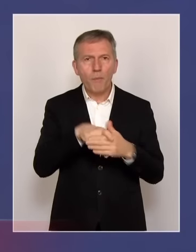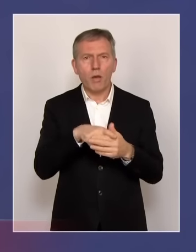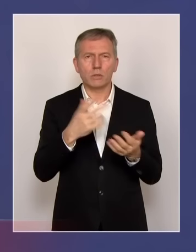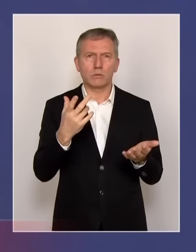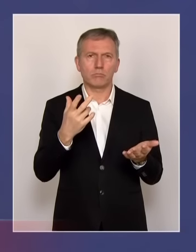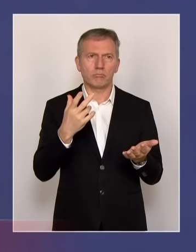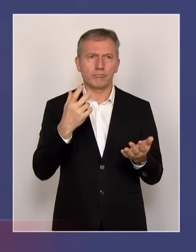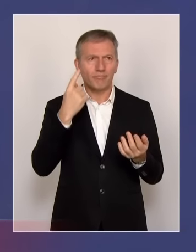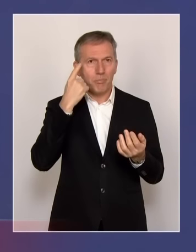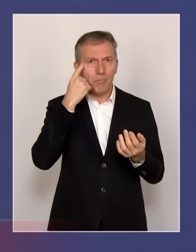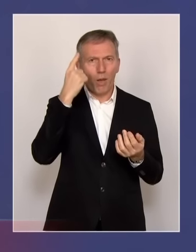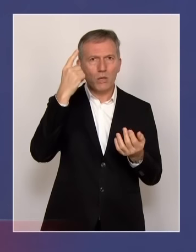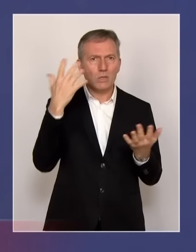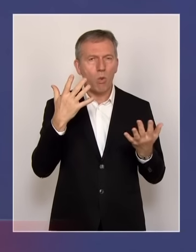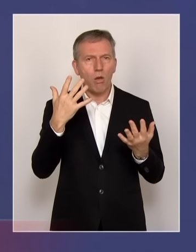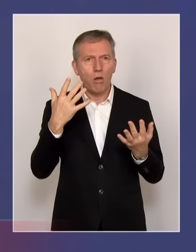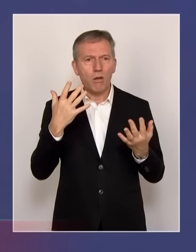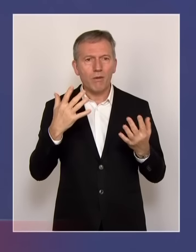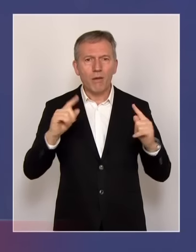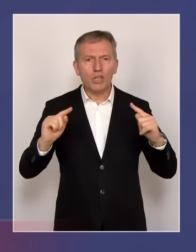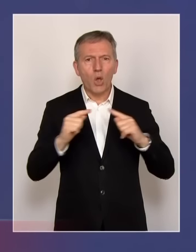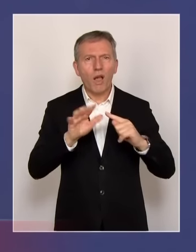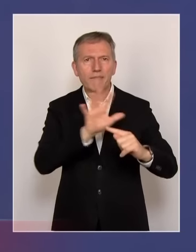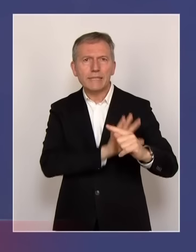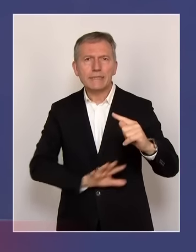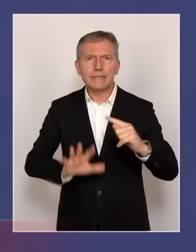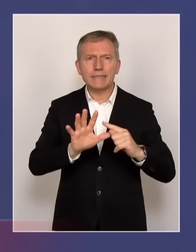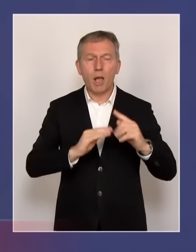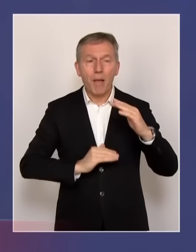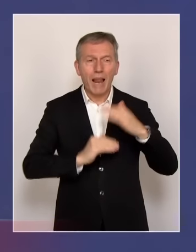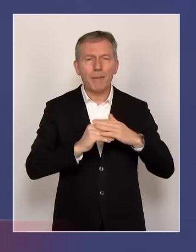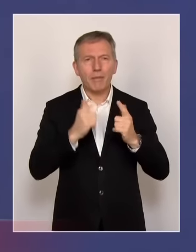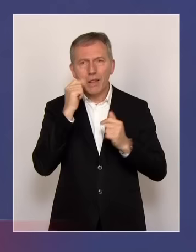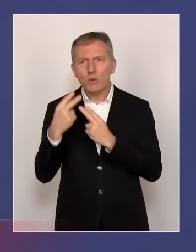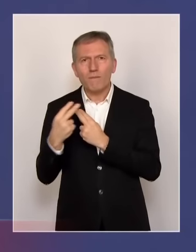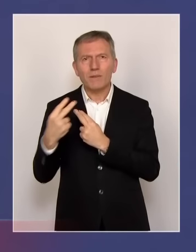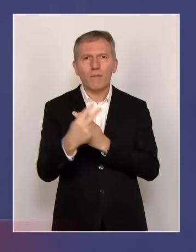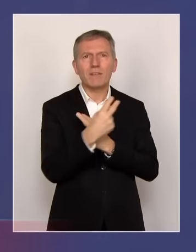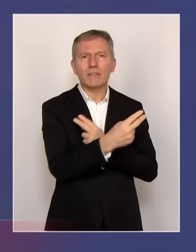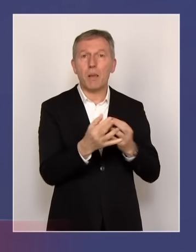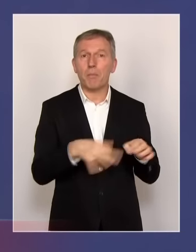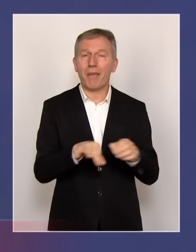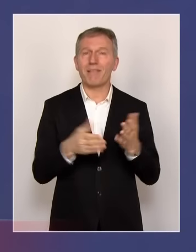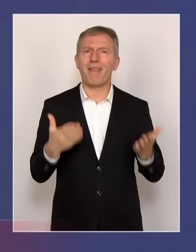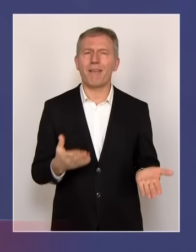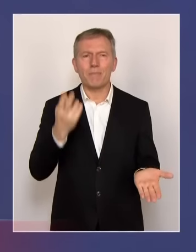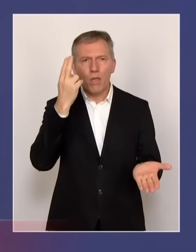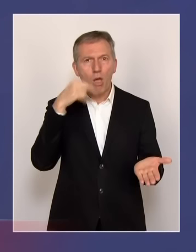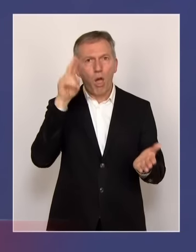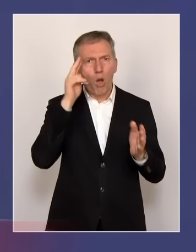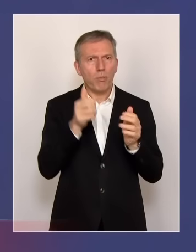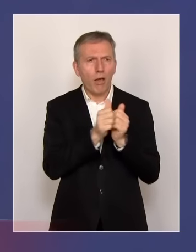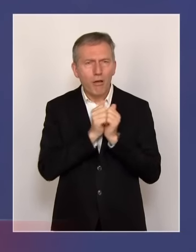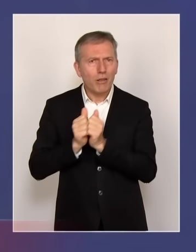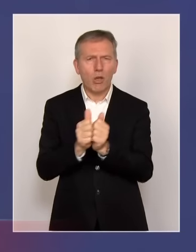notre géographie dans les limites de notre voisinage. L'Europe se pense désormais comme un ensemble cohérent